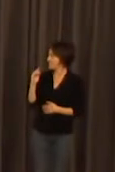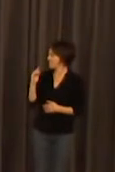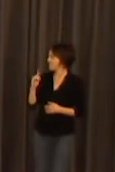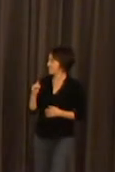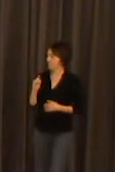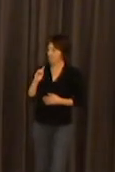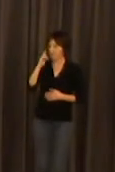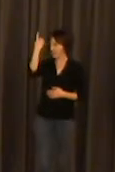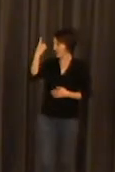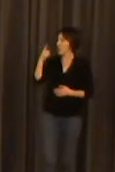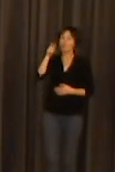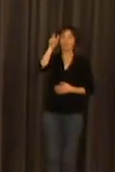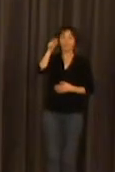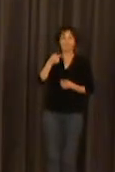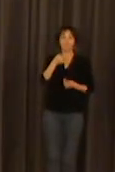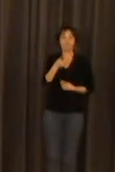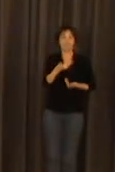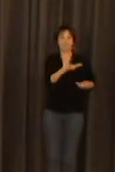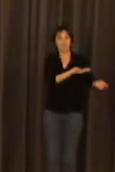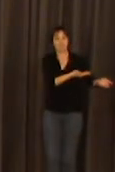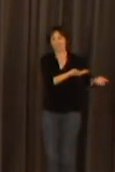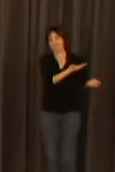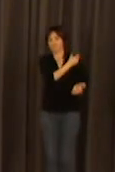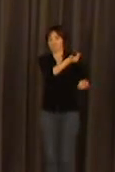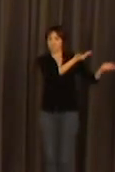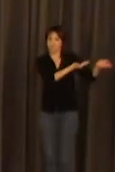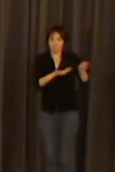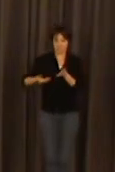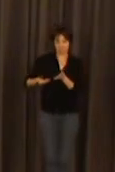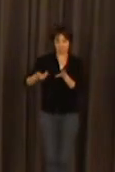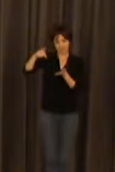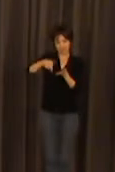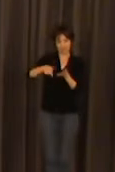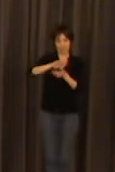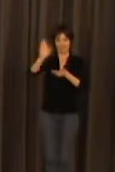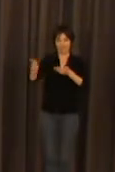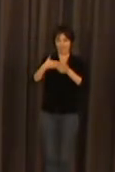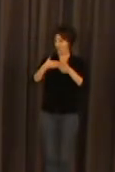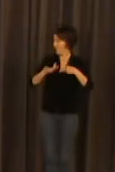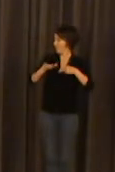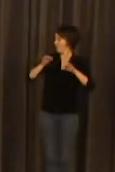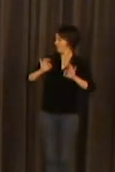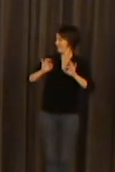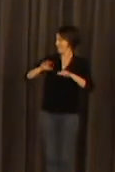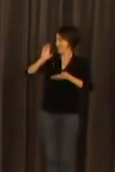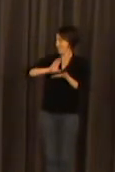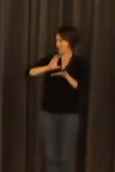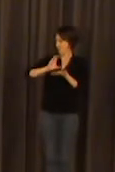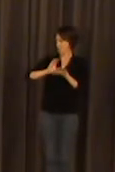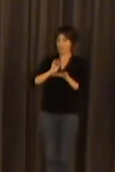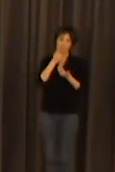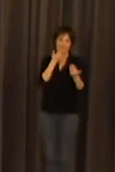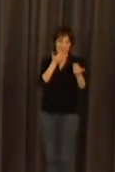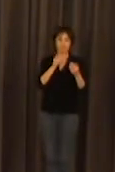convidat, per haver convidat el Departament d'Ensenyament a la cloenda d'aquest curs. Gràcies també